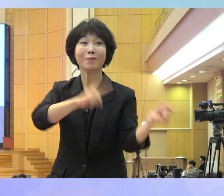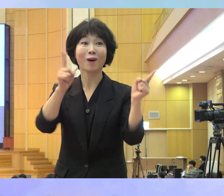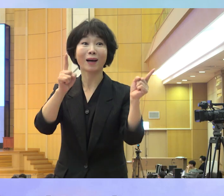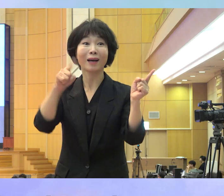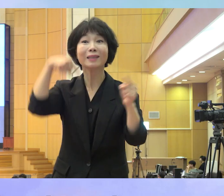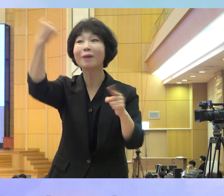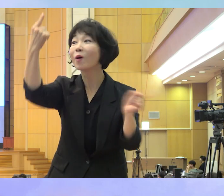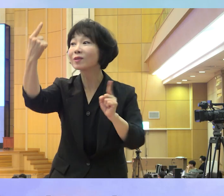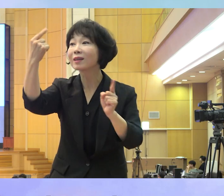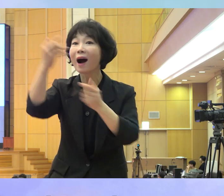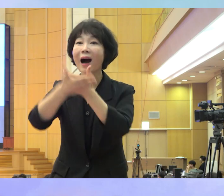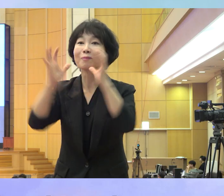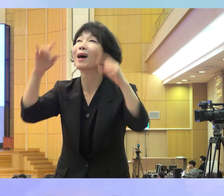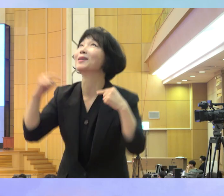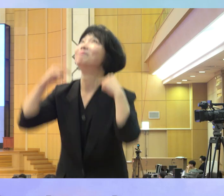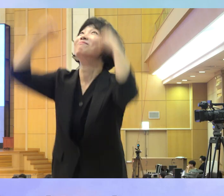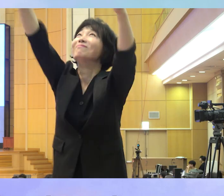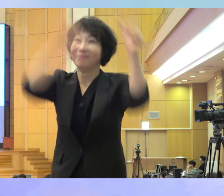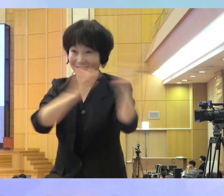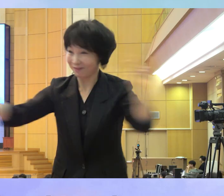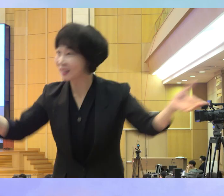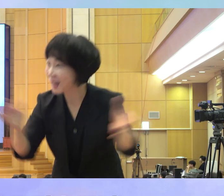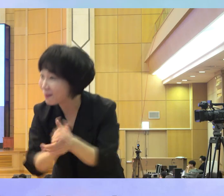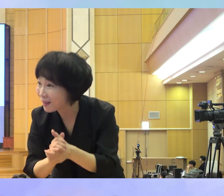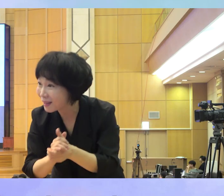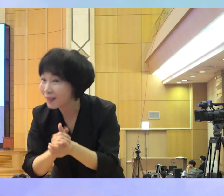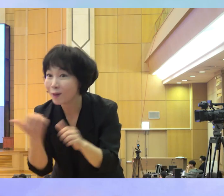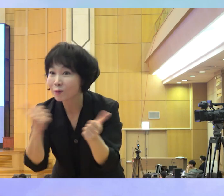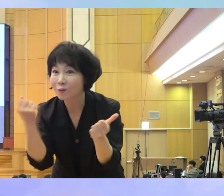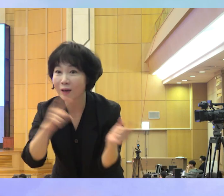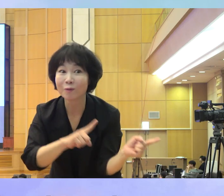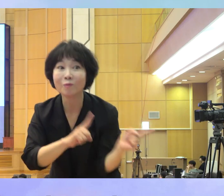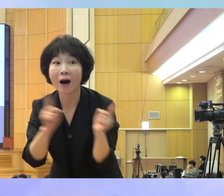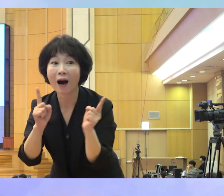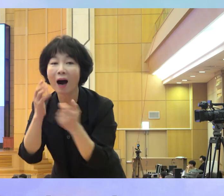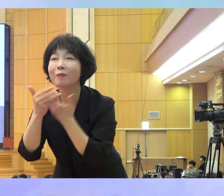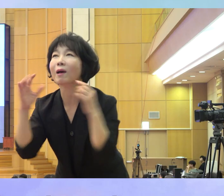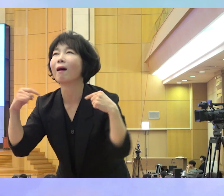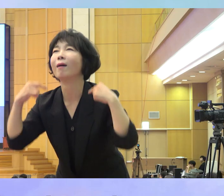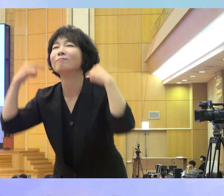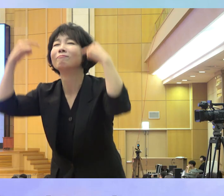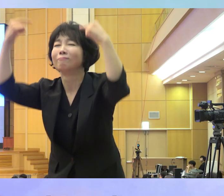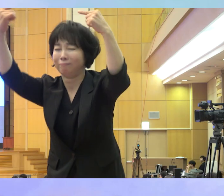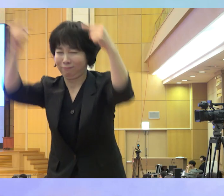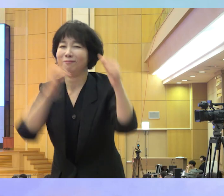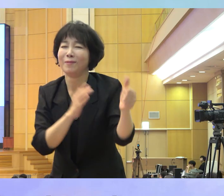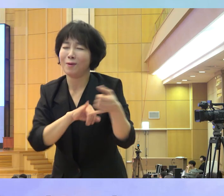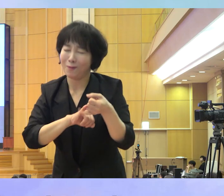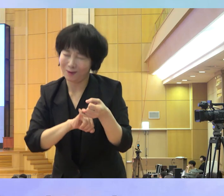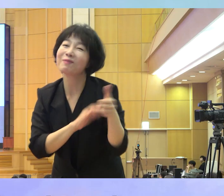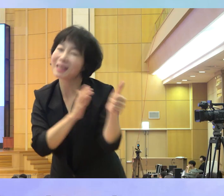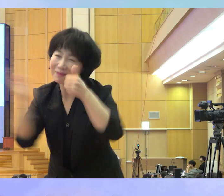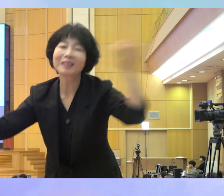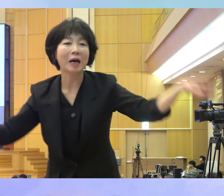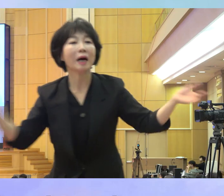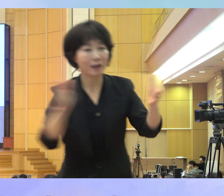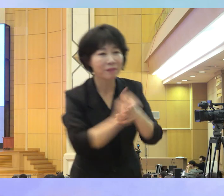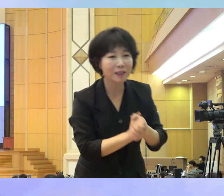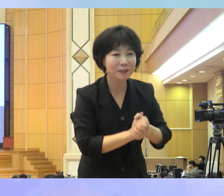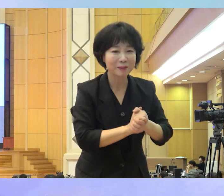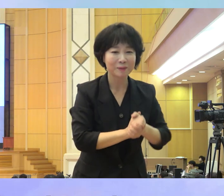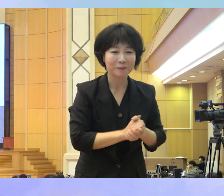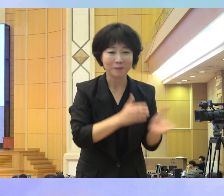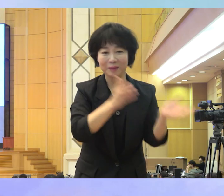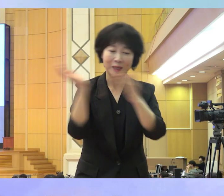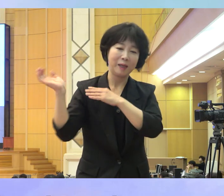갈릴리. 천국으로 갈릴리. 예. 저 유대나라 갈릴리로 가지 말고. 마태복음 28장 7절로